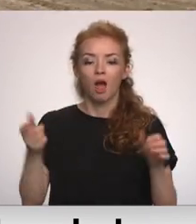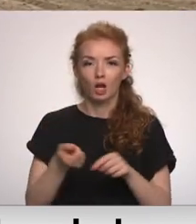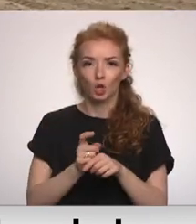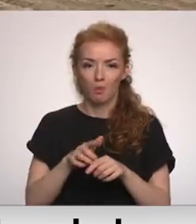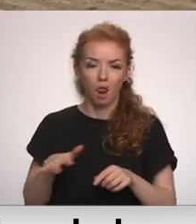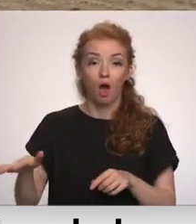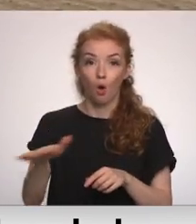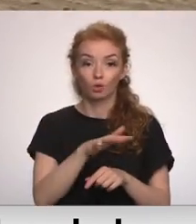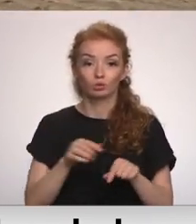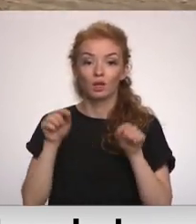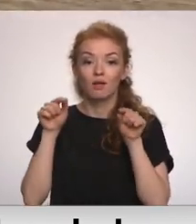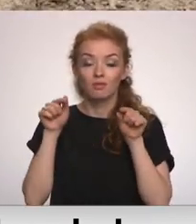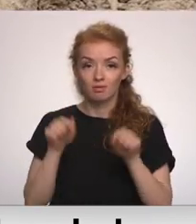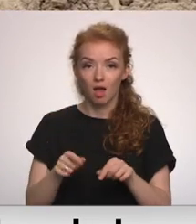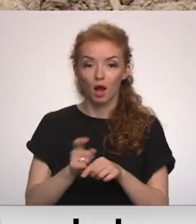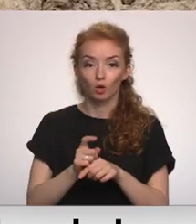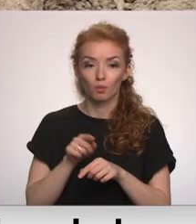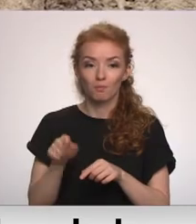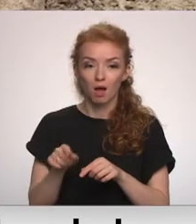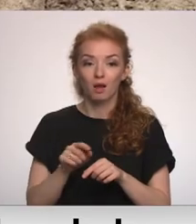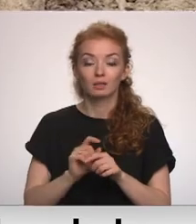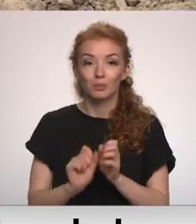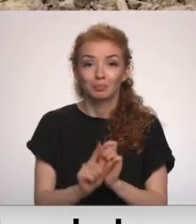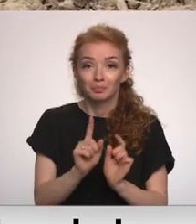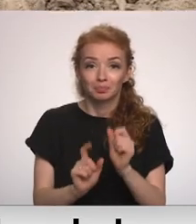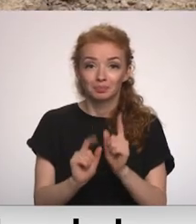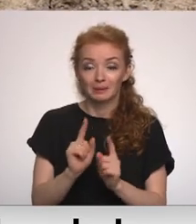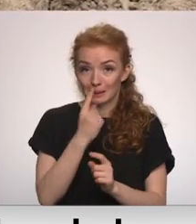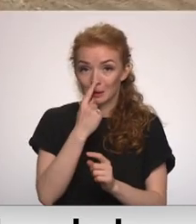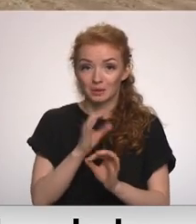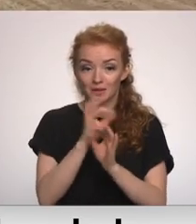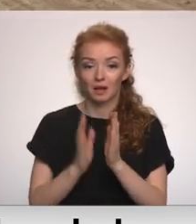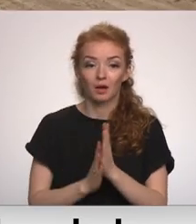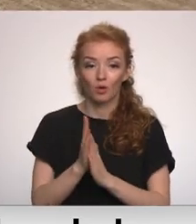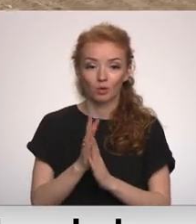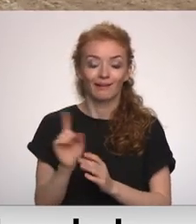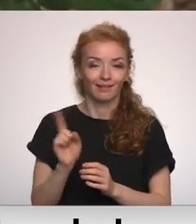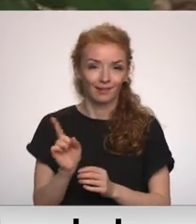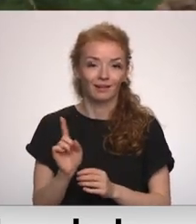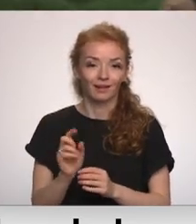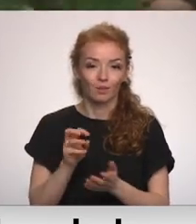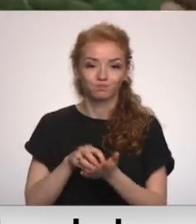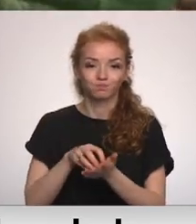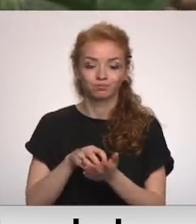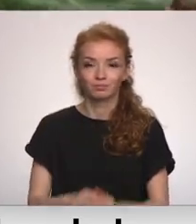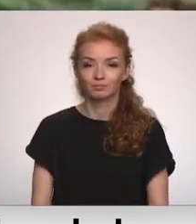kartupeļu lauks. Šeit tupeņu stādiņi teju kā sāk spraukties laukā no zemes. Ir jau.